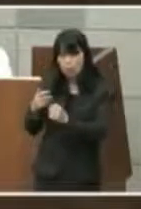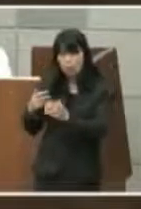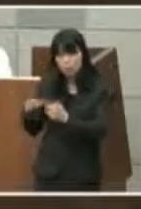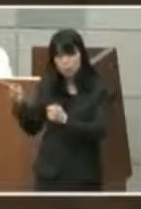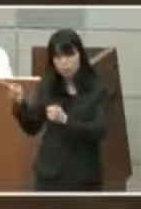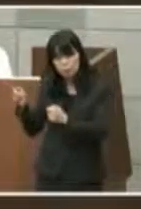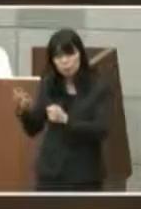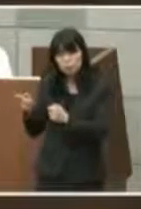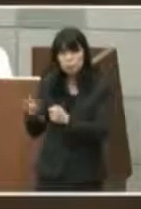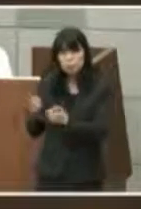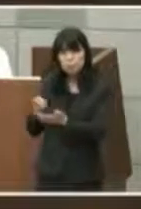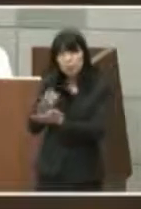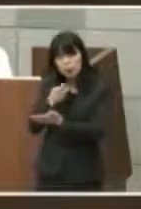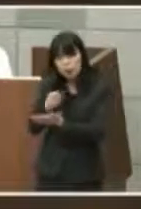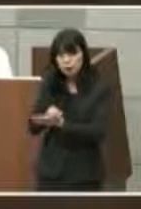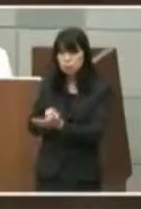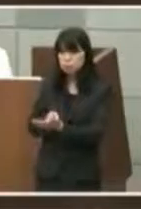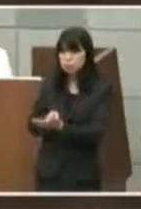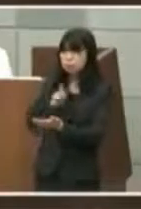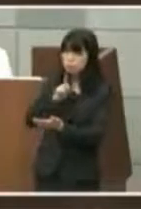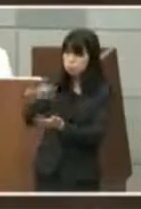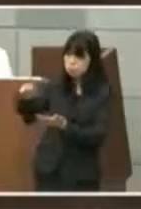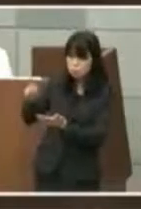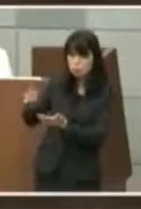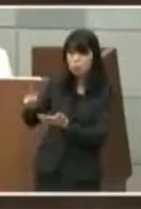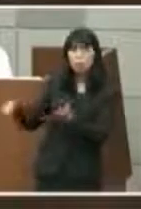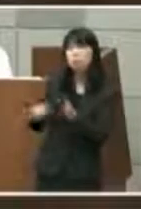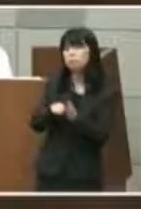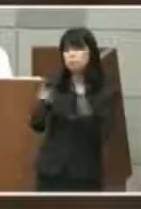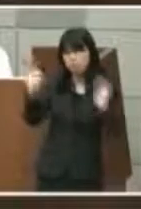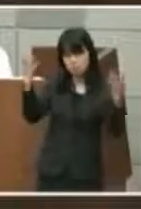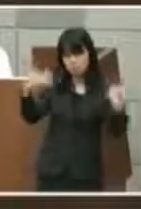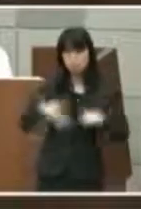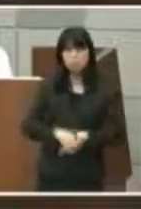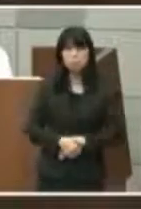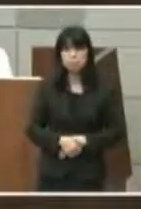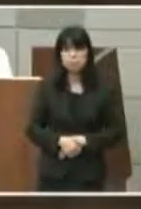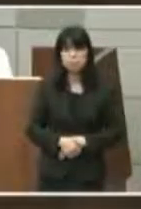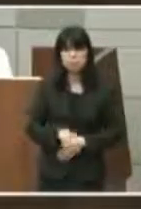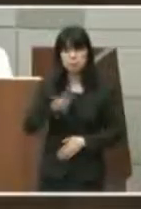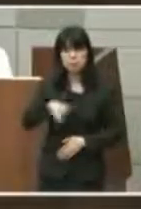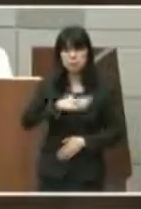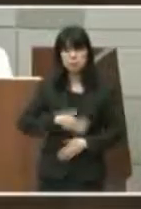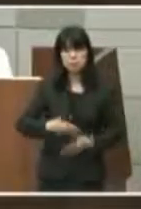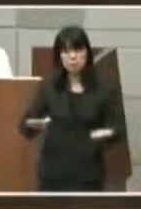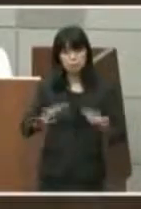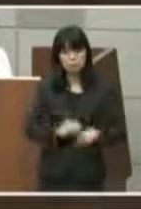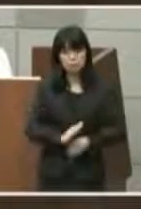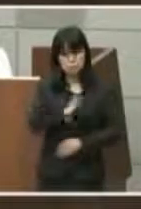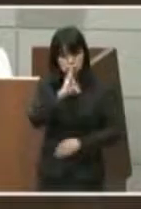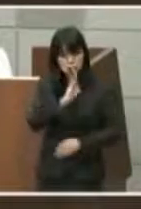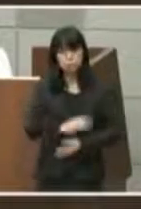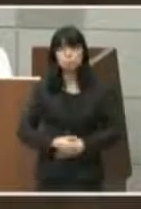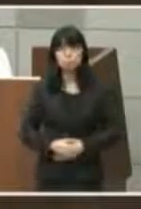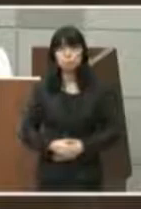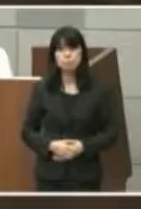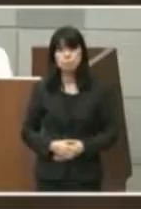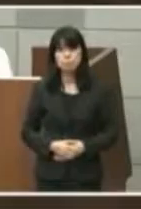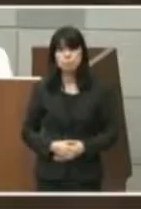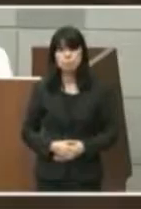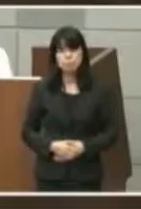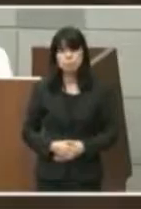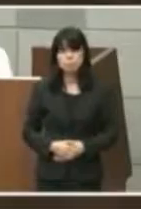進言したりすることにつきましては含まれるものではないと考えておりますので、ご理解賜りますようよろしくお願いいたします。